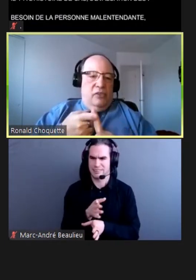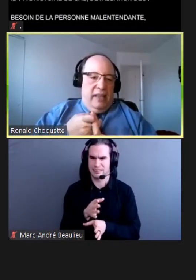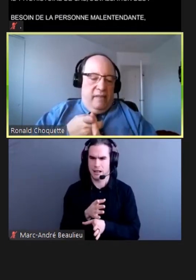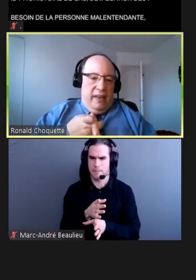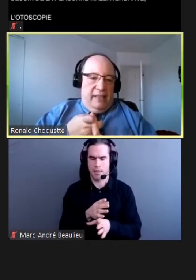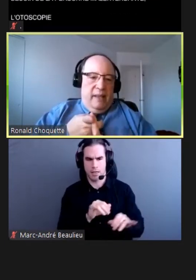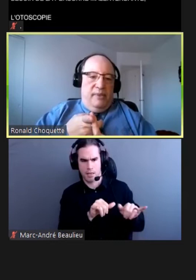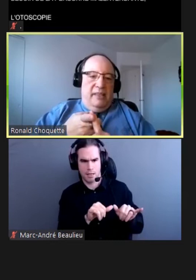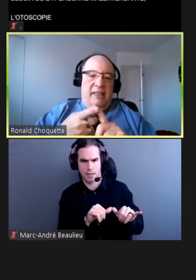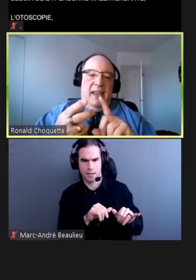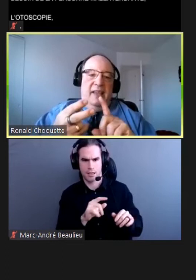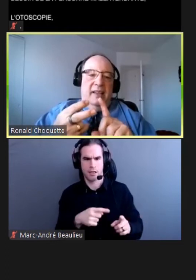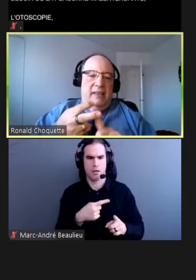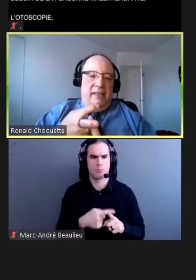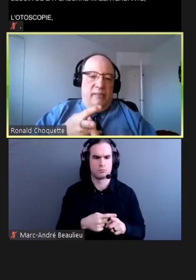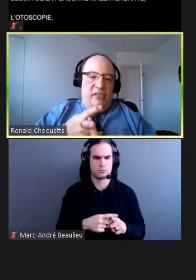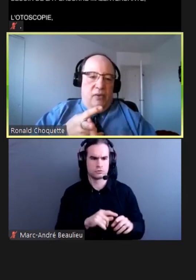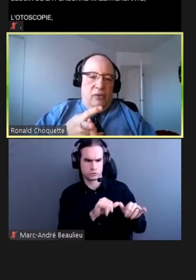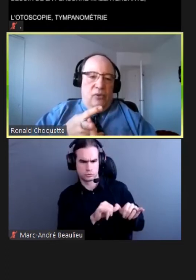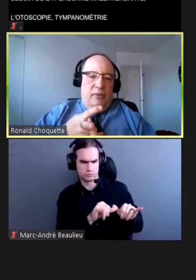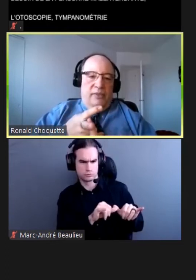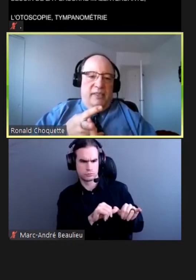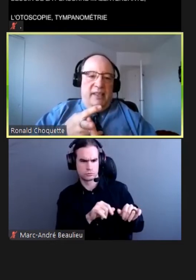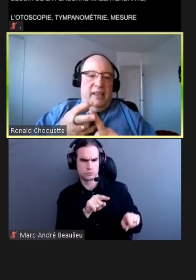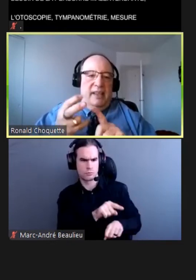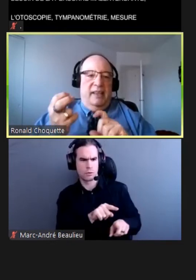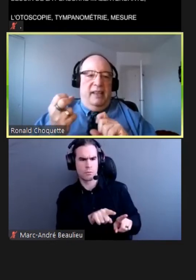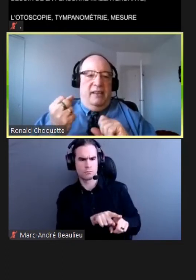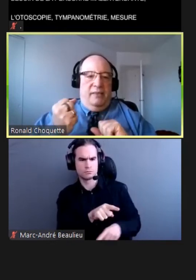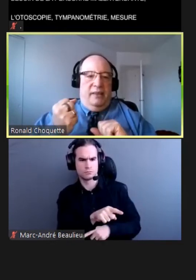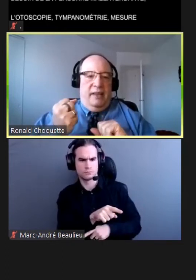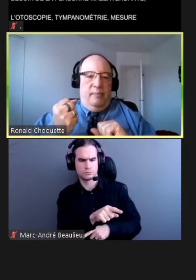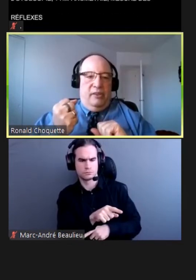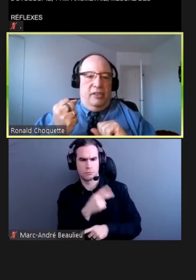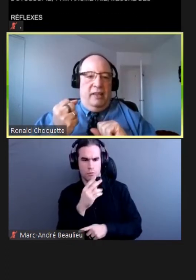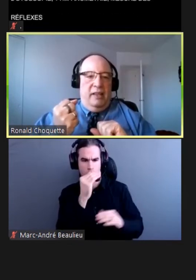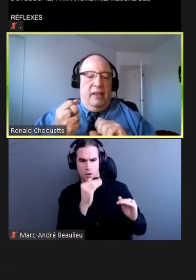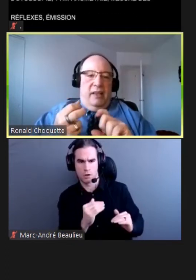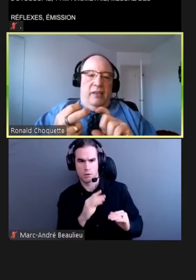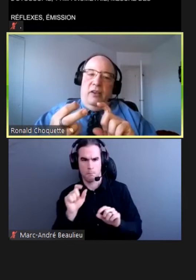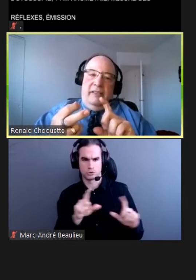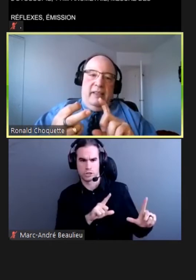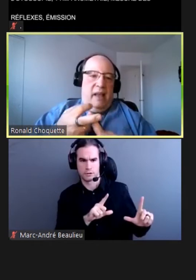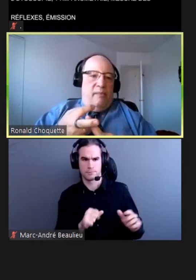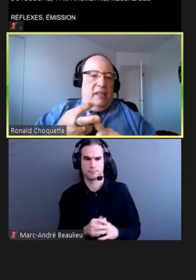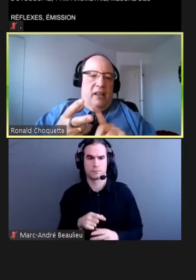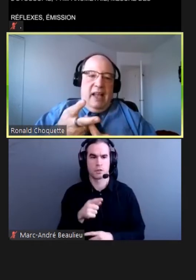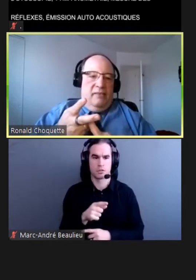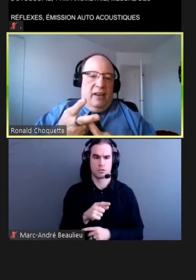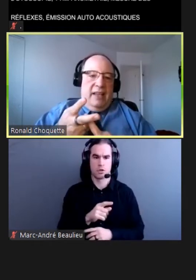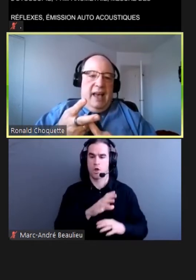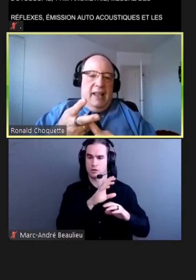les mesures des réflexes sapéziens, les émissions auto-acoustiques. OK, prochaine. Il y a les